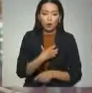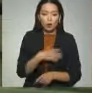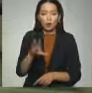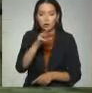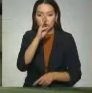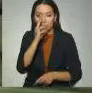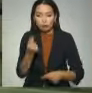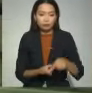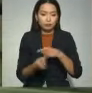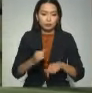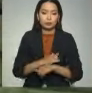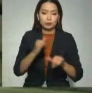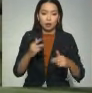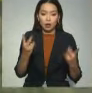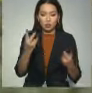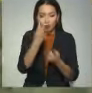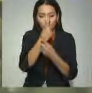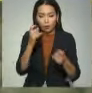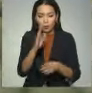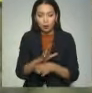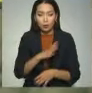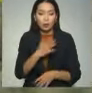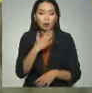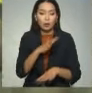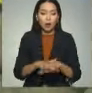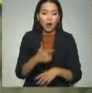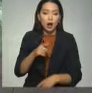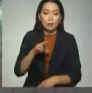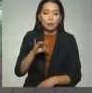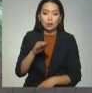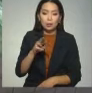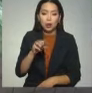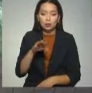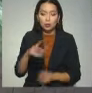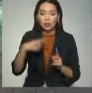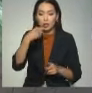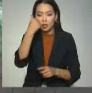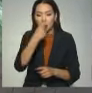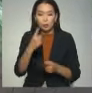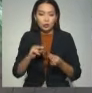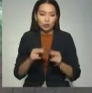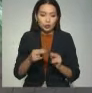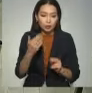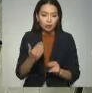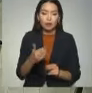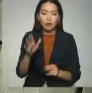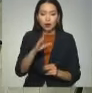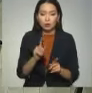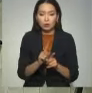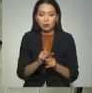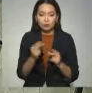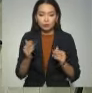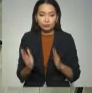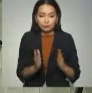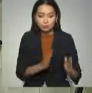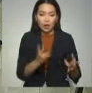арттыру бағдарламасы екенін атап өтті. Ұлттық банк төрағасы Ғалымжан Пірматов келер жылдың 1-ші 90-ында инфляция шарықтау шегіне жетеді деп мәлімдеді.